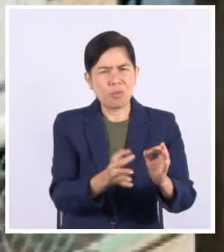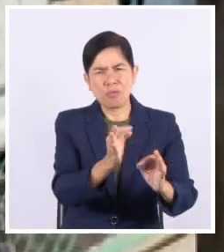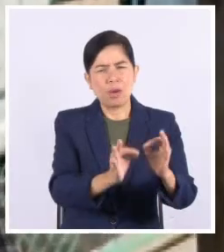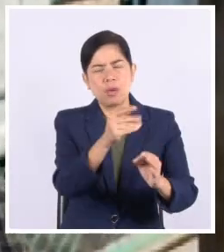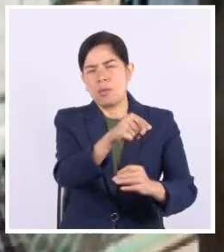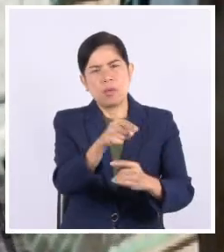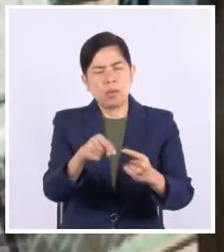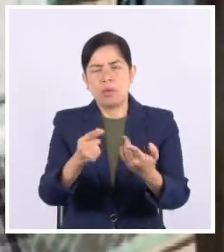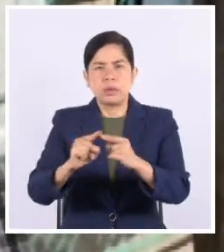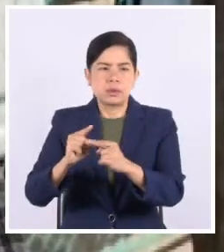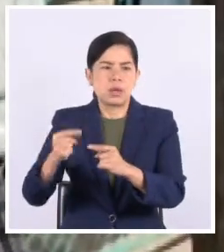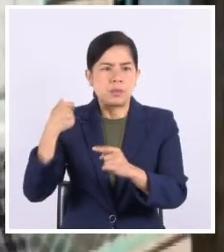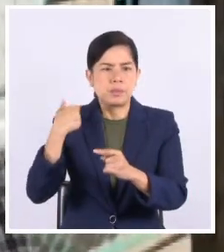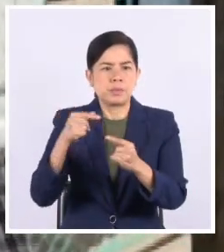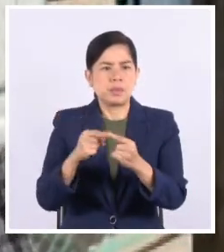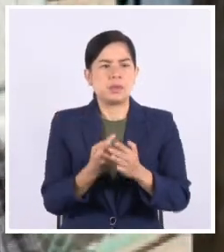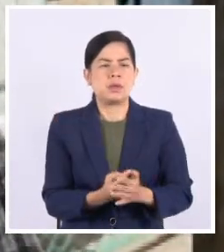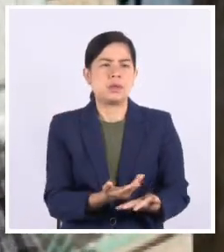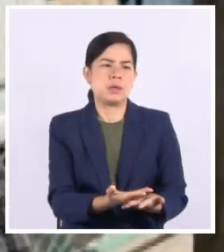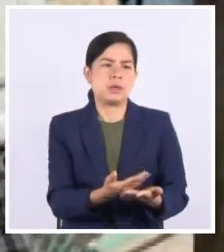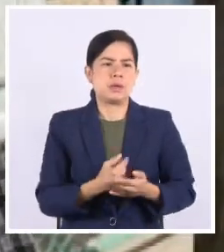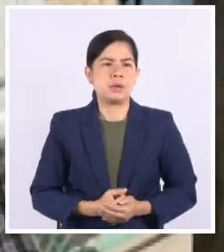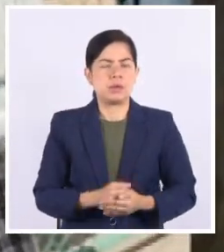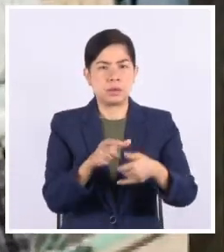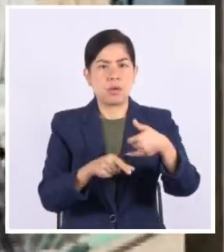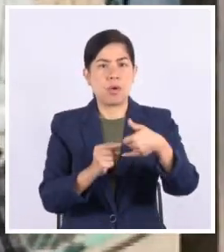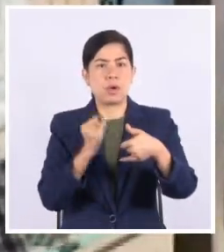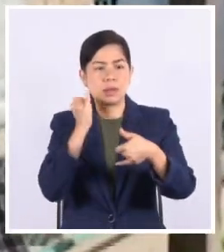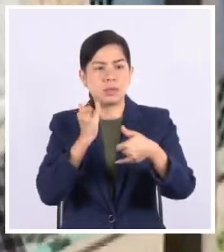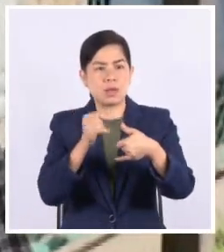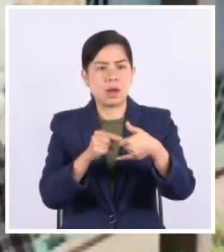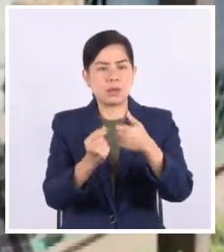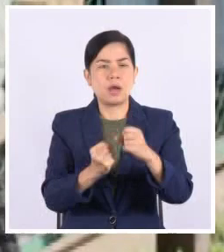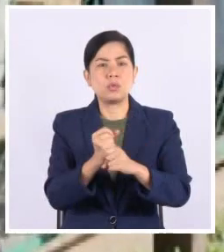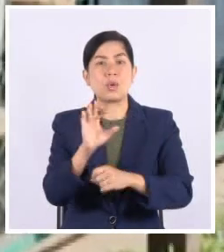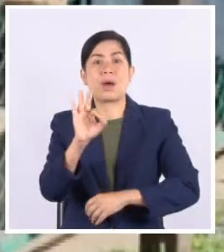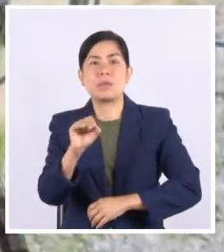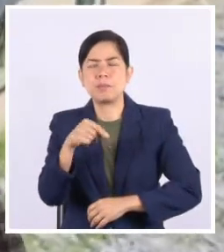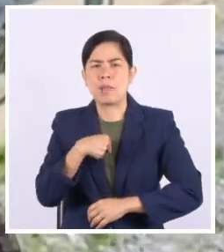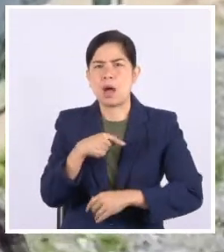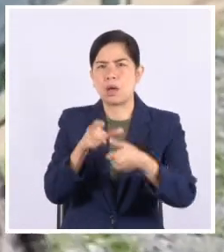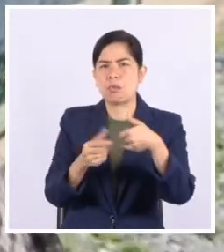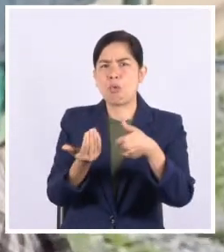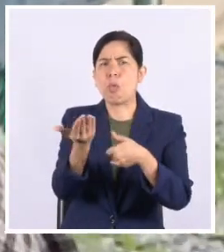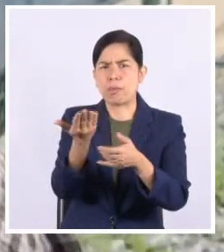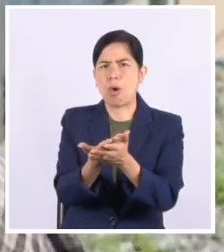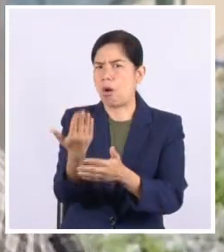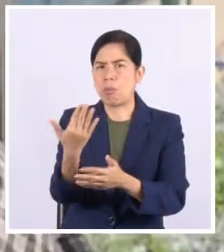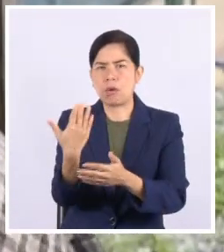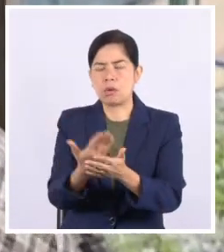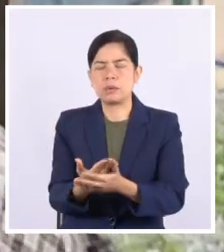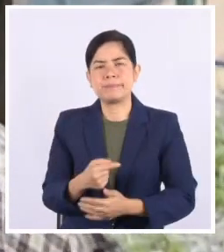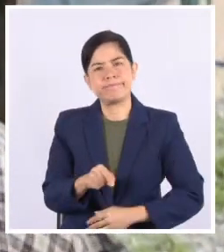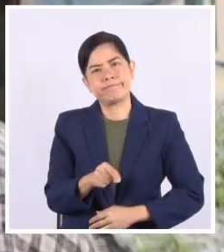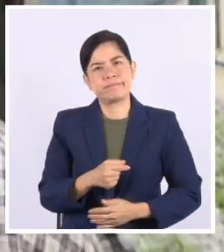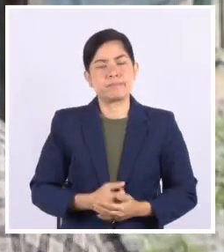วมันชอบไล่กวดอ่ะแล้วก็ยาอายุ90ฝ่ามันคอยจะเอาตังค์เขาอะ เช่าที่ฟังดูเดือดร้อนหลายคนนะเธอมีลู